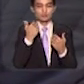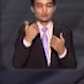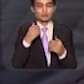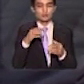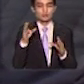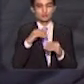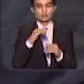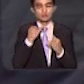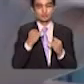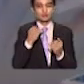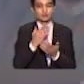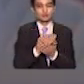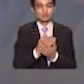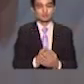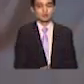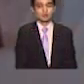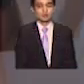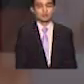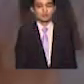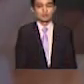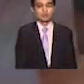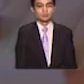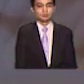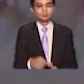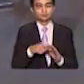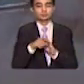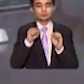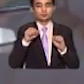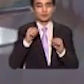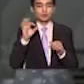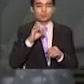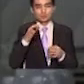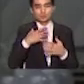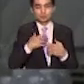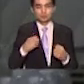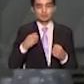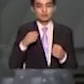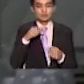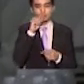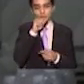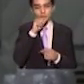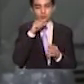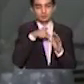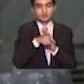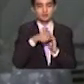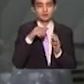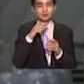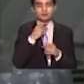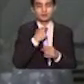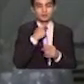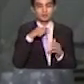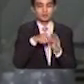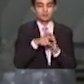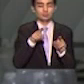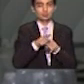Ничего хорошего нет. Нет, почему? Қоғамдық денсаулық сақтау мамандары дабыл қағады. Өйткені тауық және сиыр етінен жасалған шұжықтарға шошқа майын